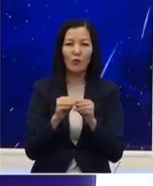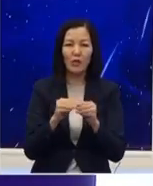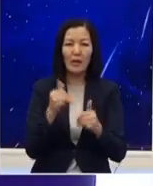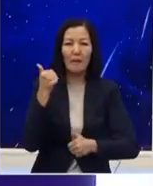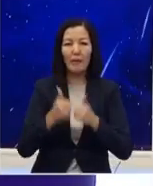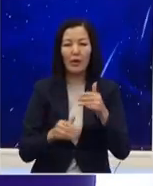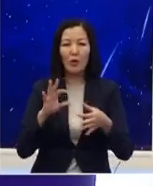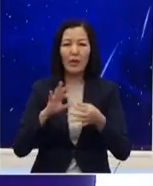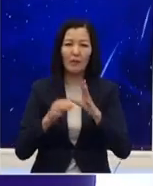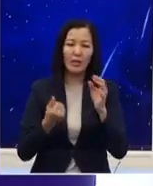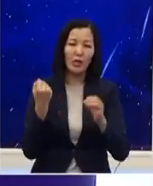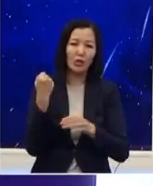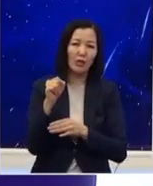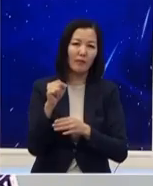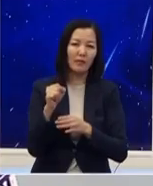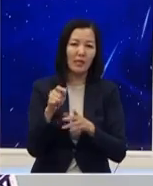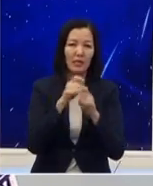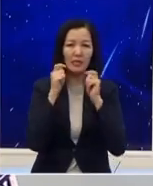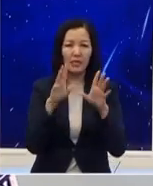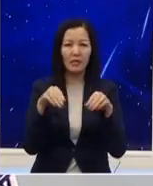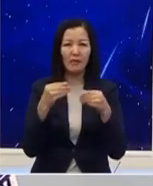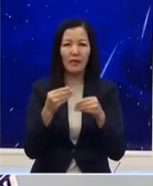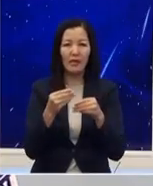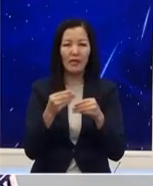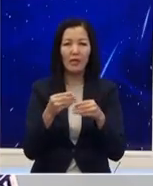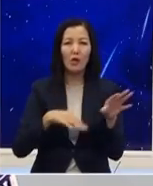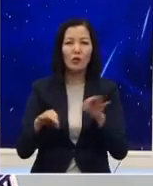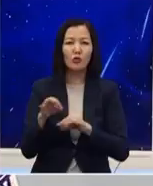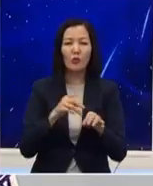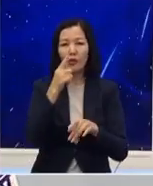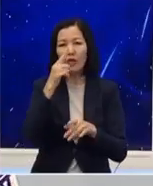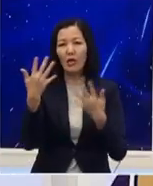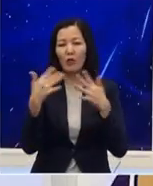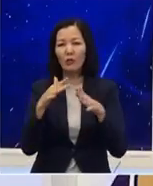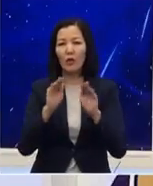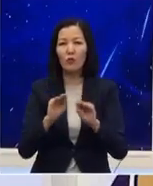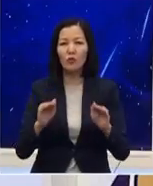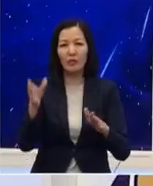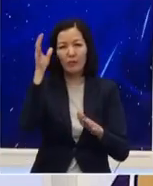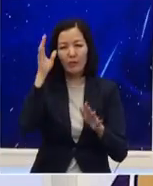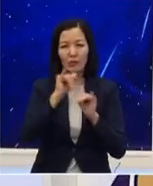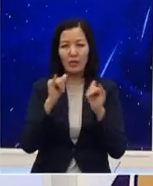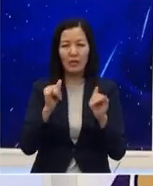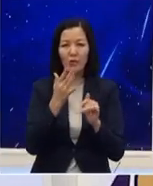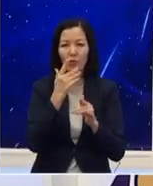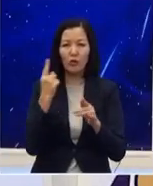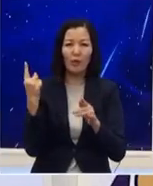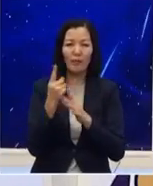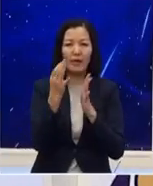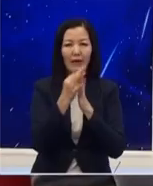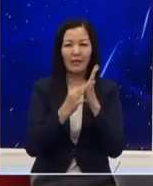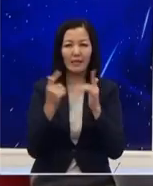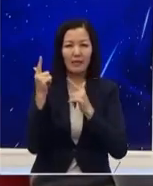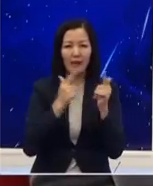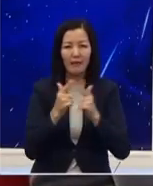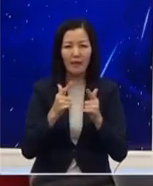қоса байқау, олимпиада жеңімпаздарына арнайы сыйлықтар берілген. Айта кетейік, жоба шалғай ауылдардағы оқушылардың білімін жетілдіріп, ұлттық